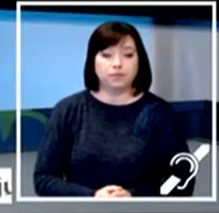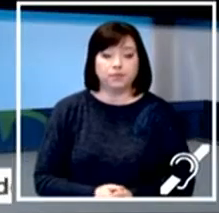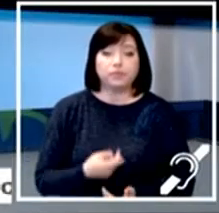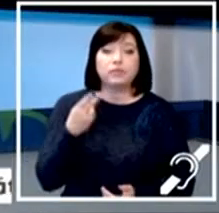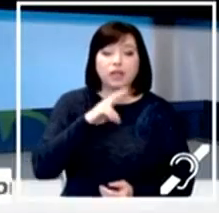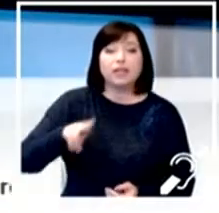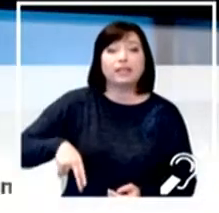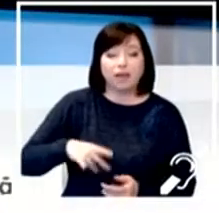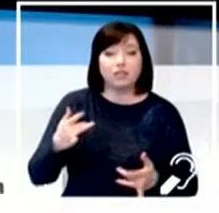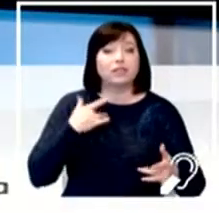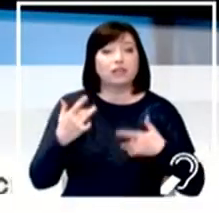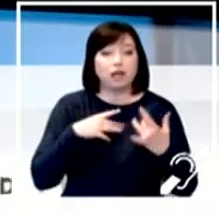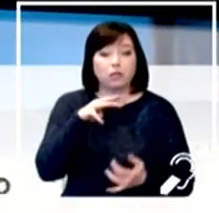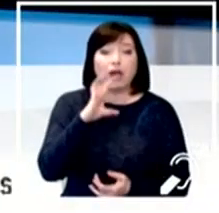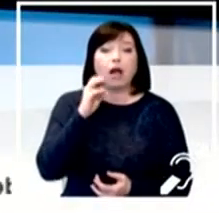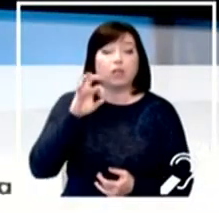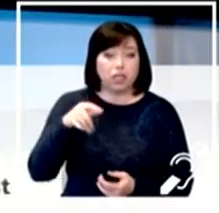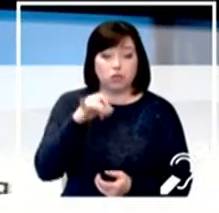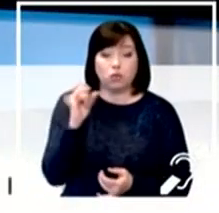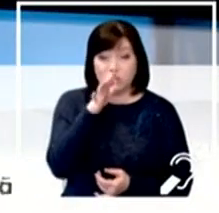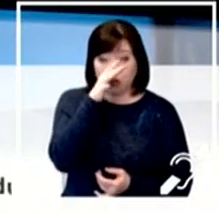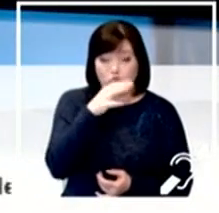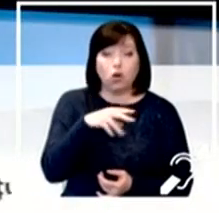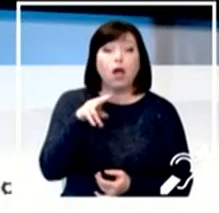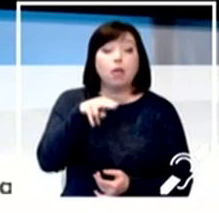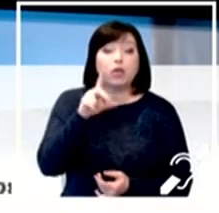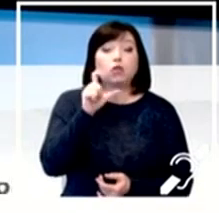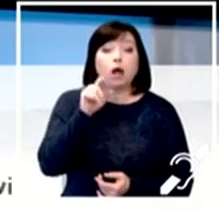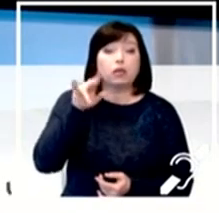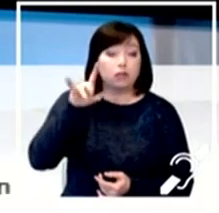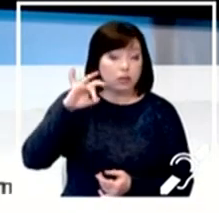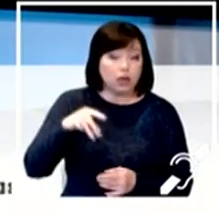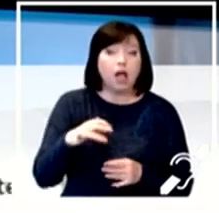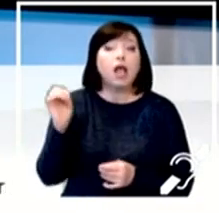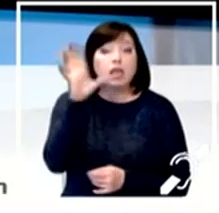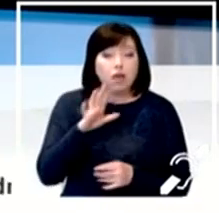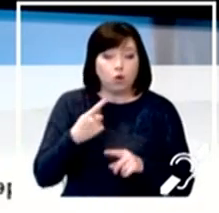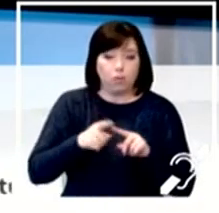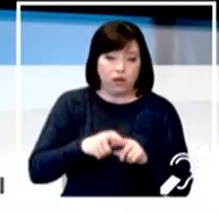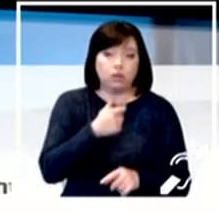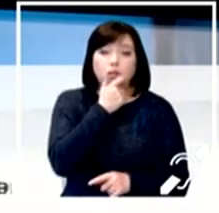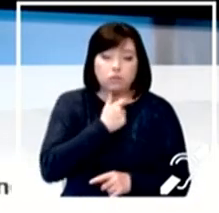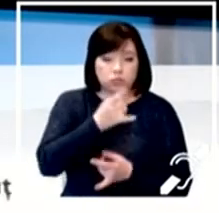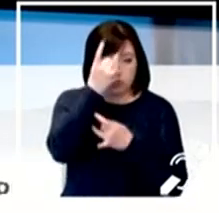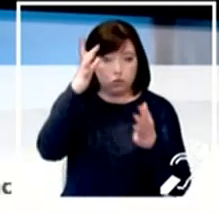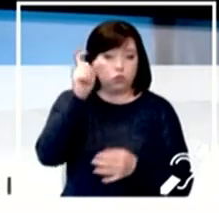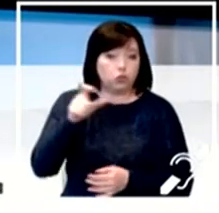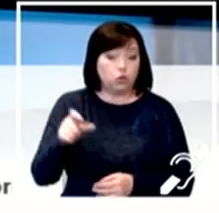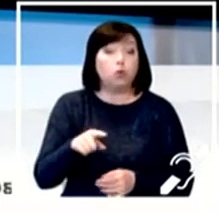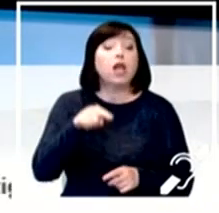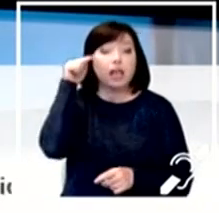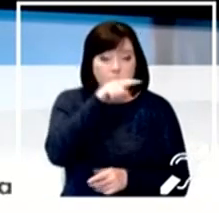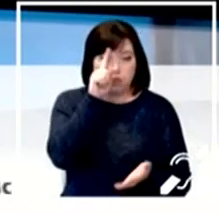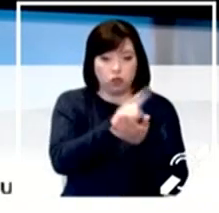Pentru directorul teatrului Mihai Eminescu din Chișinău, Petru Hadârcă, Uniunea Europeană înseamnă o lume civilizată în care trebuie să fie